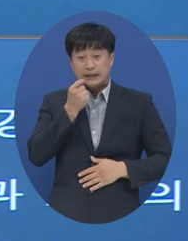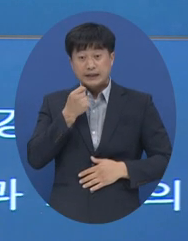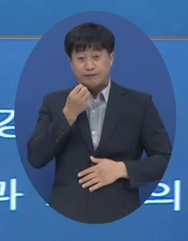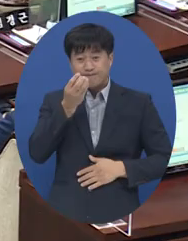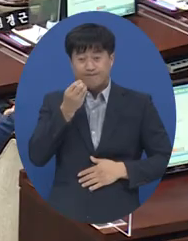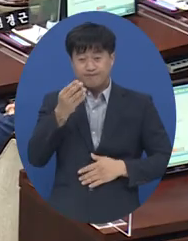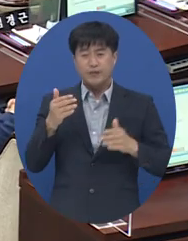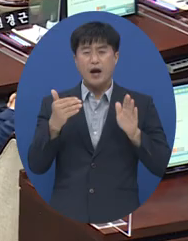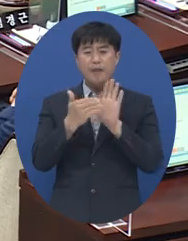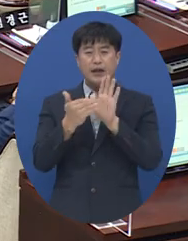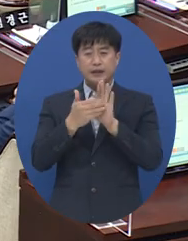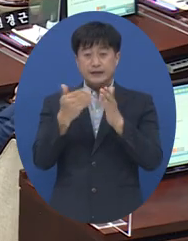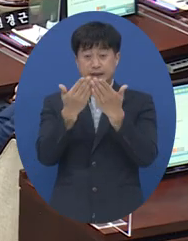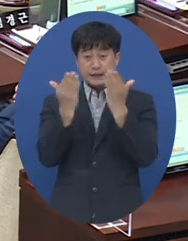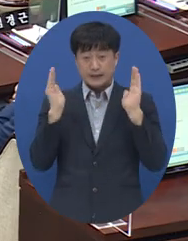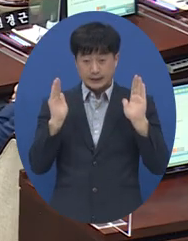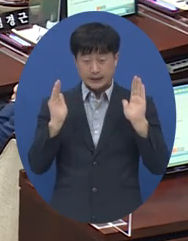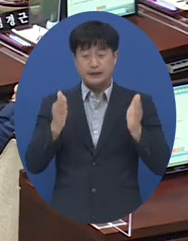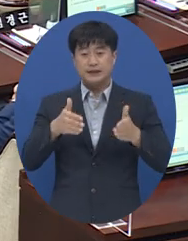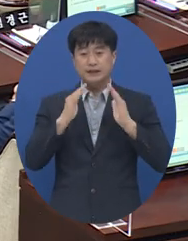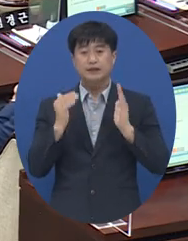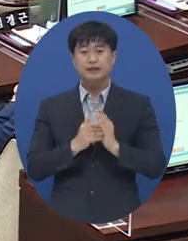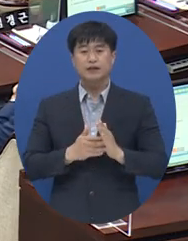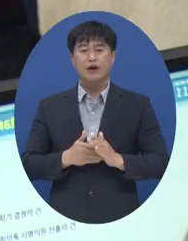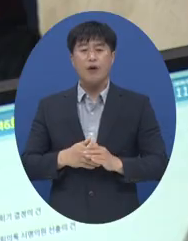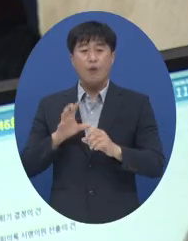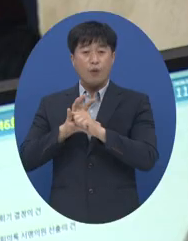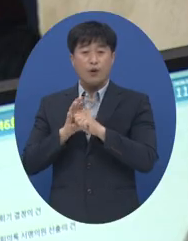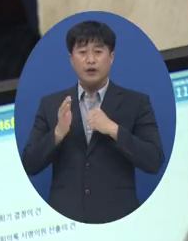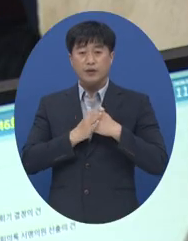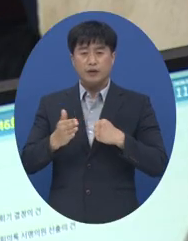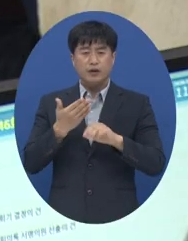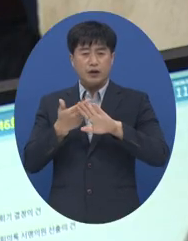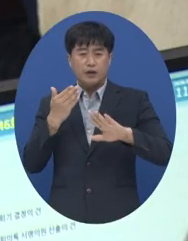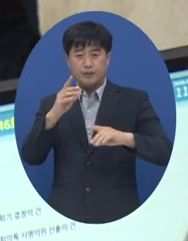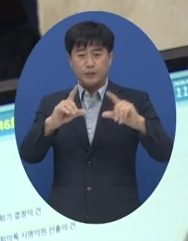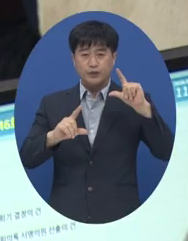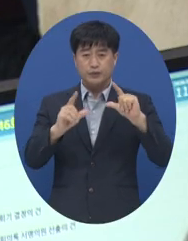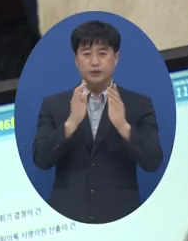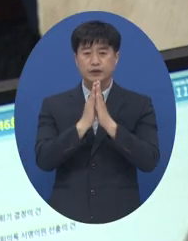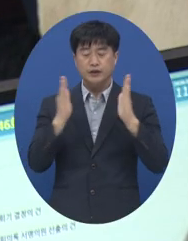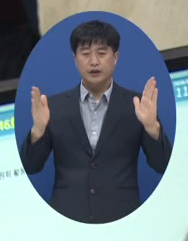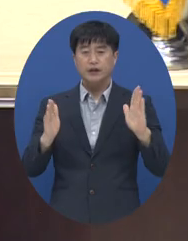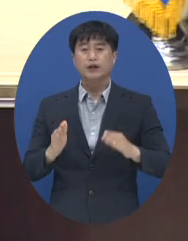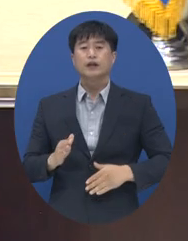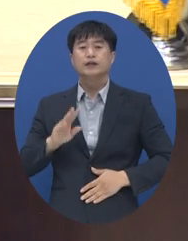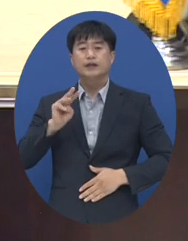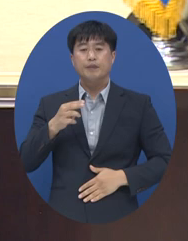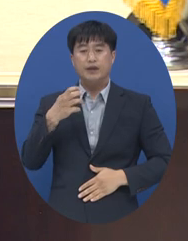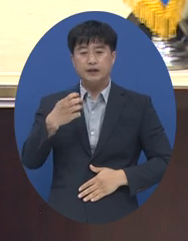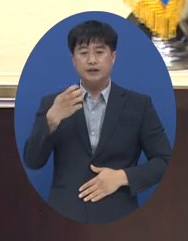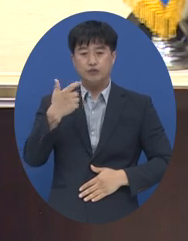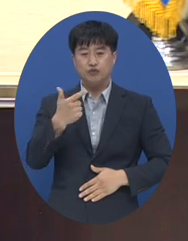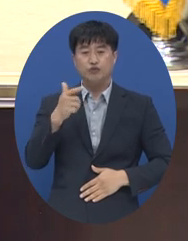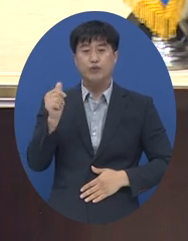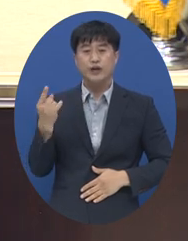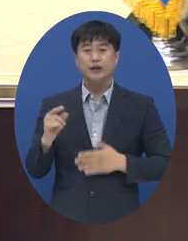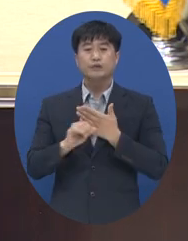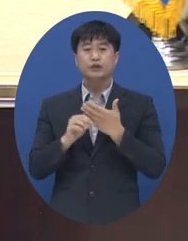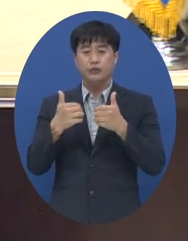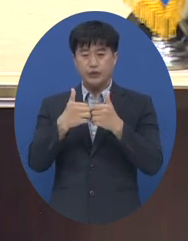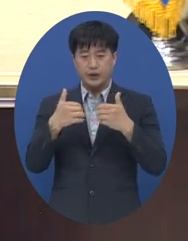아크릴 칸막이가 설치됐습니다. 코로나19로 여느 때와는 다른 형식으로 시작된 제346회